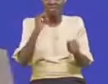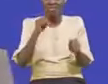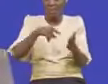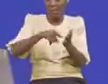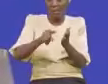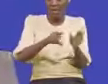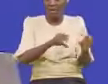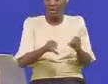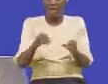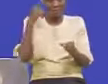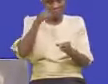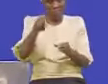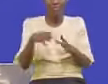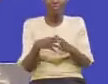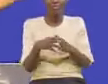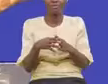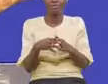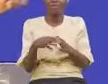Nusia nua khebe for etaolu.